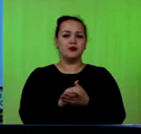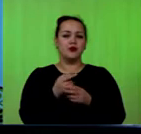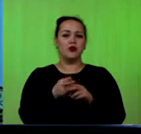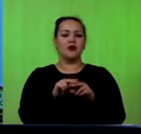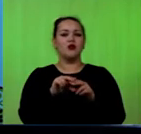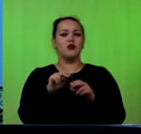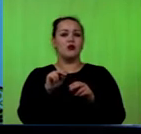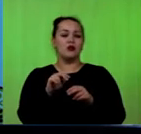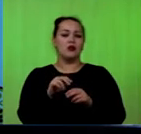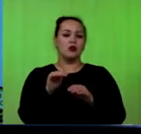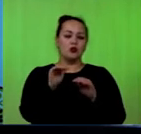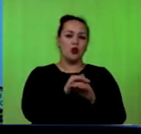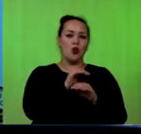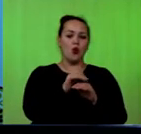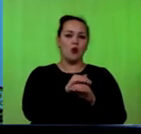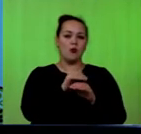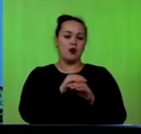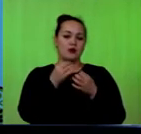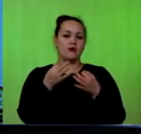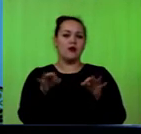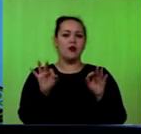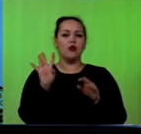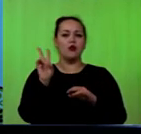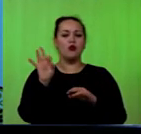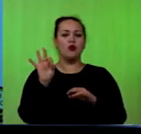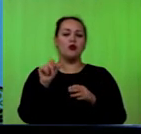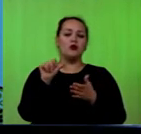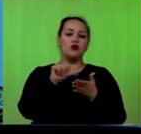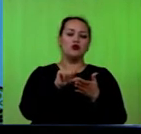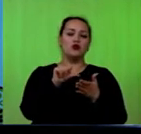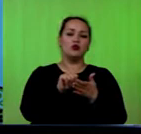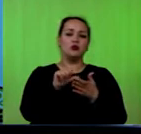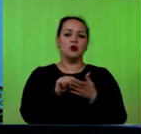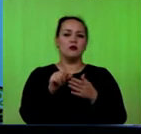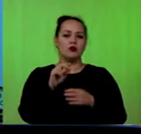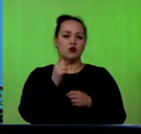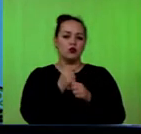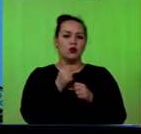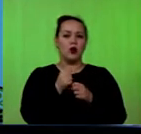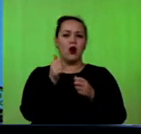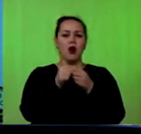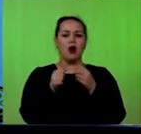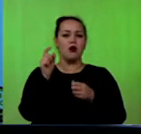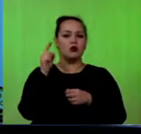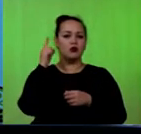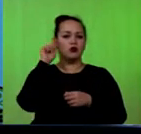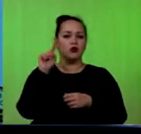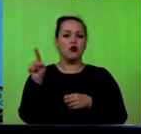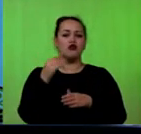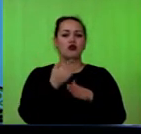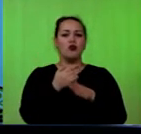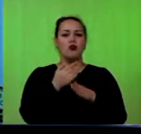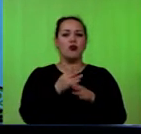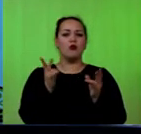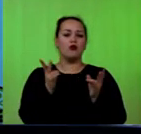махали никогда не отказываются участвовать в общественном труде ведь каждый знает что завтра помощь может понадобиться